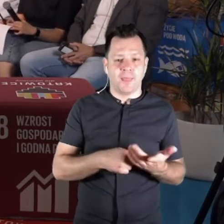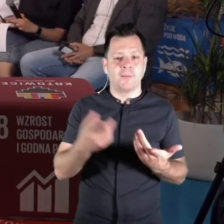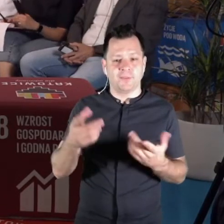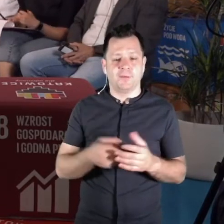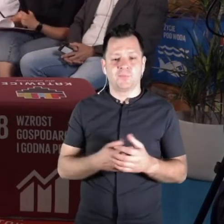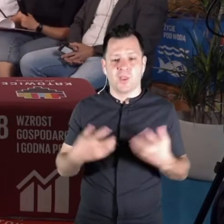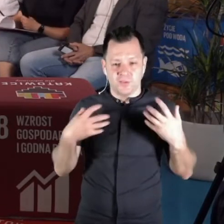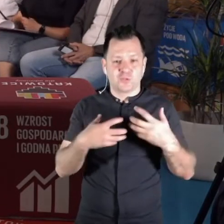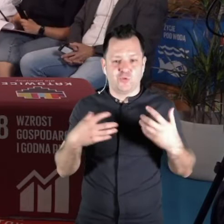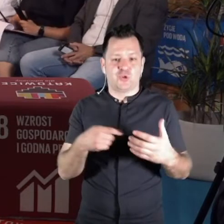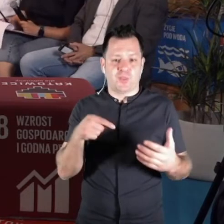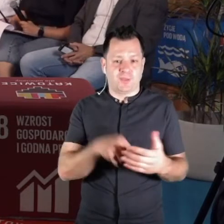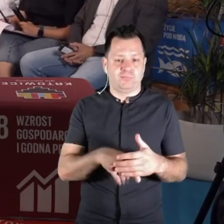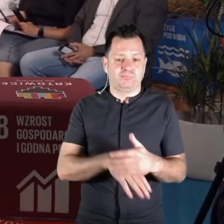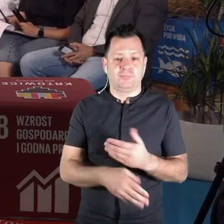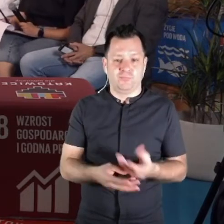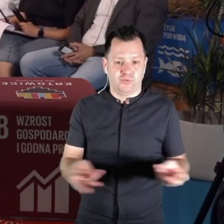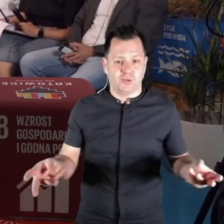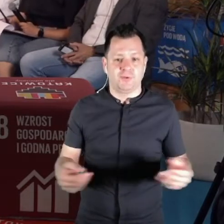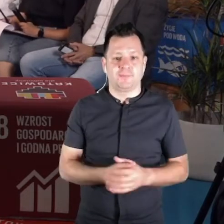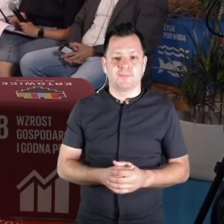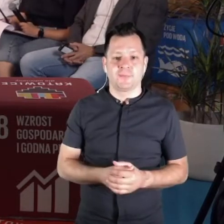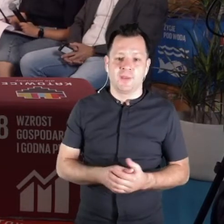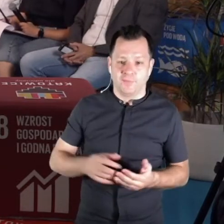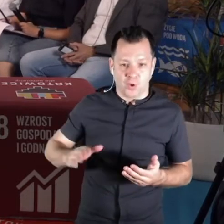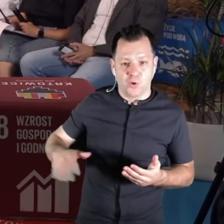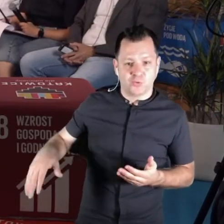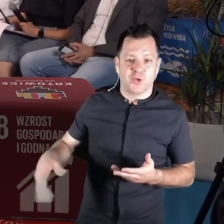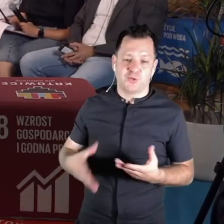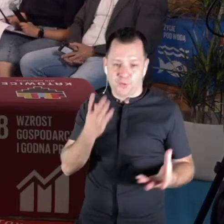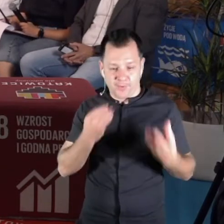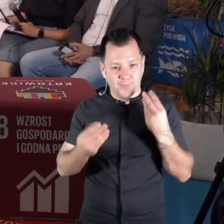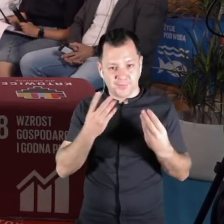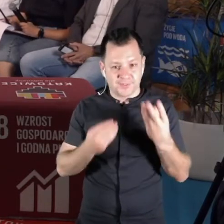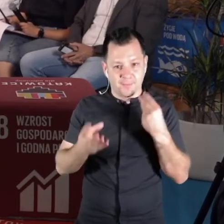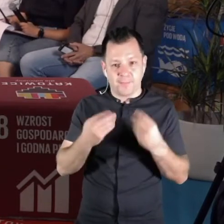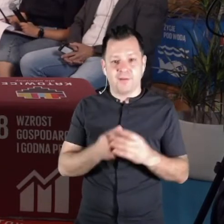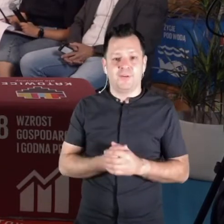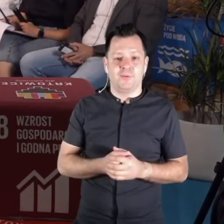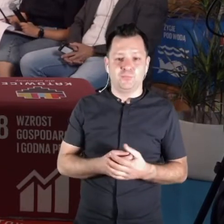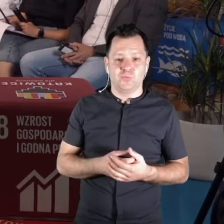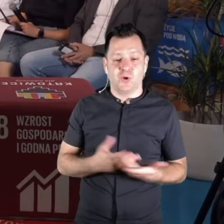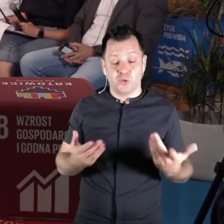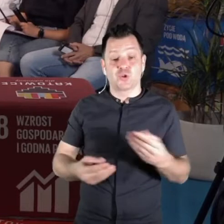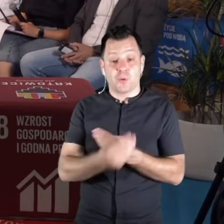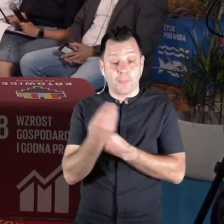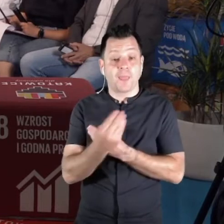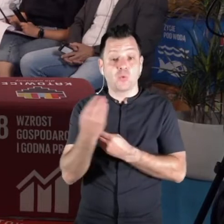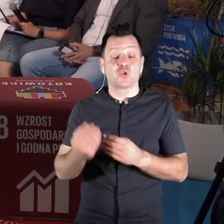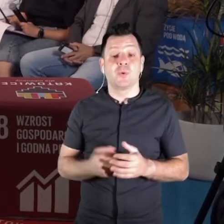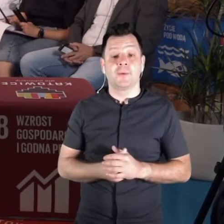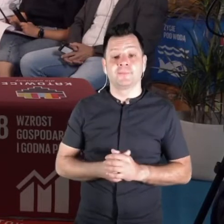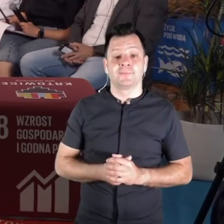trzmiele. Dzieci miały tutaj bardzo fajną zabawę i przy tym sporo się nauczyły.